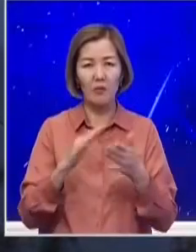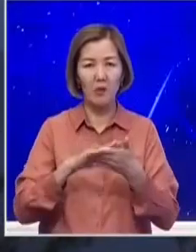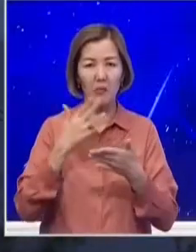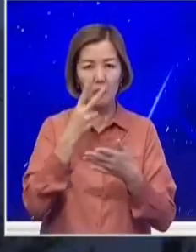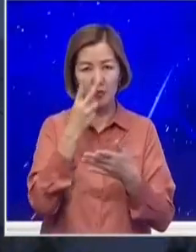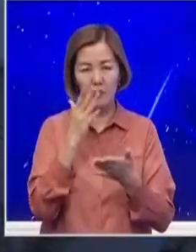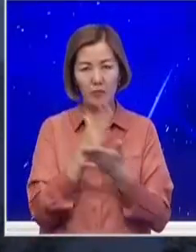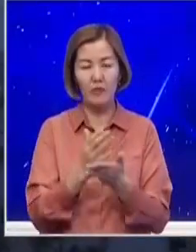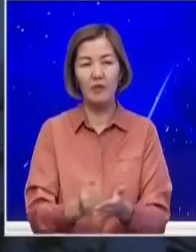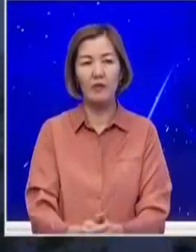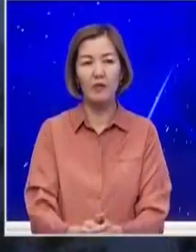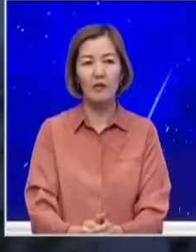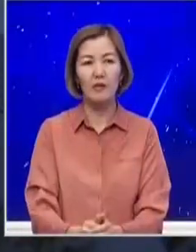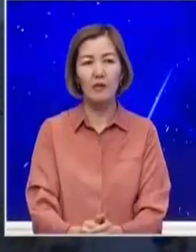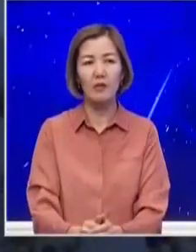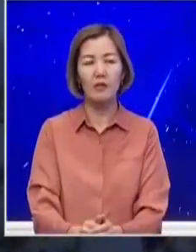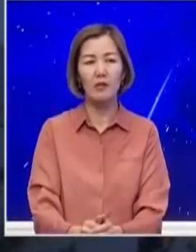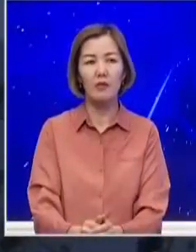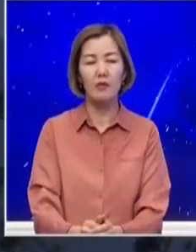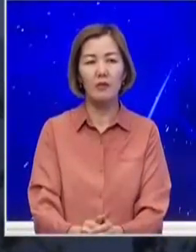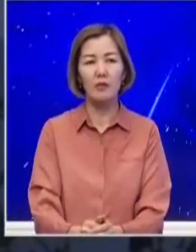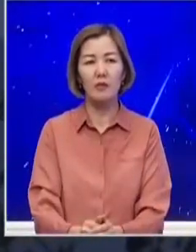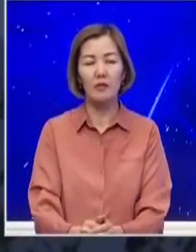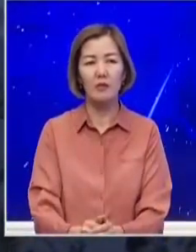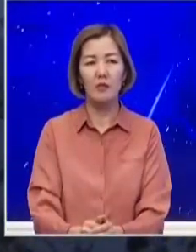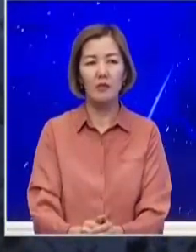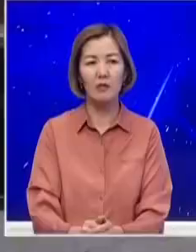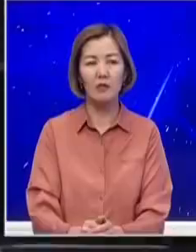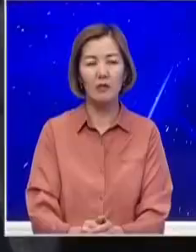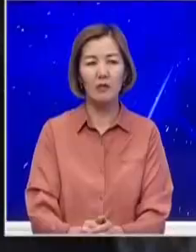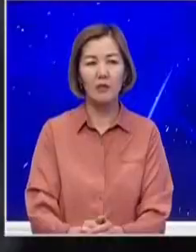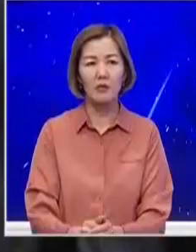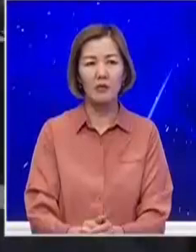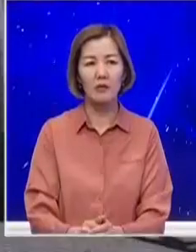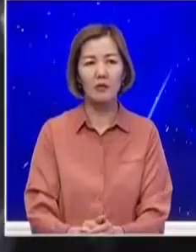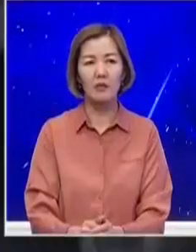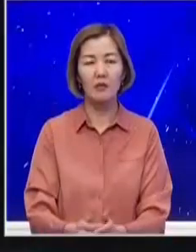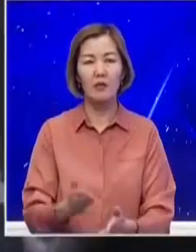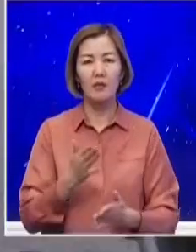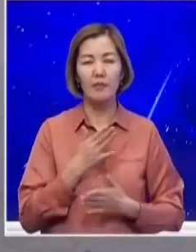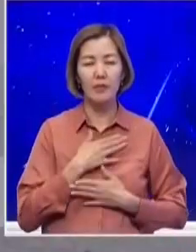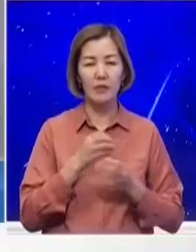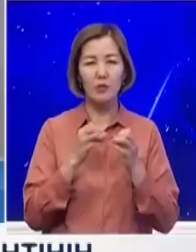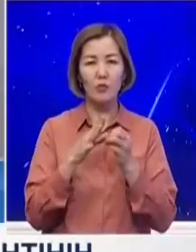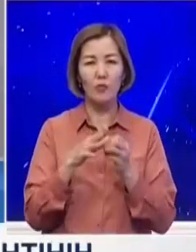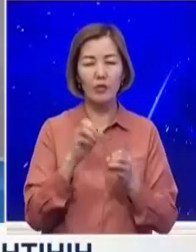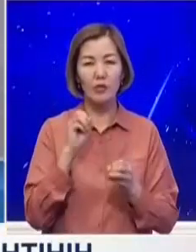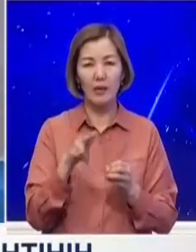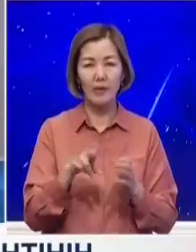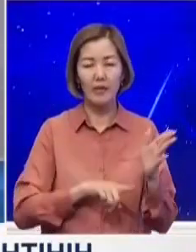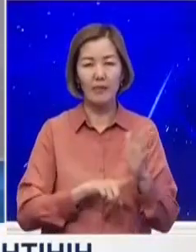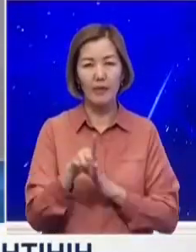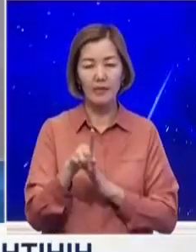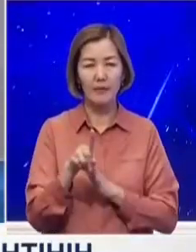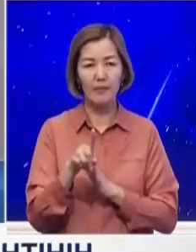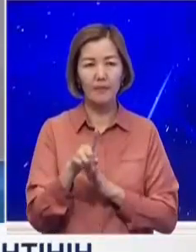Так. Все оплачено 126 688, да? Без 15 мамырдан бастап 15-ші маусым